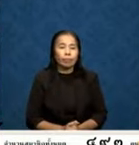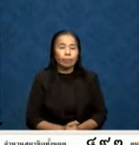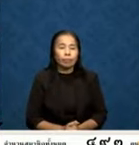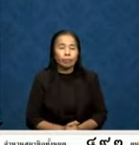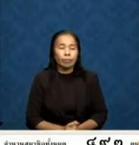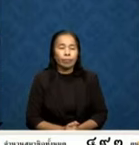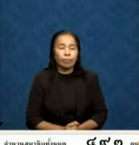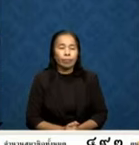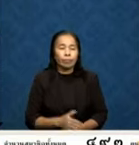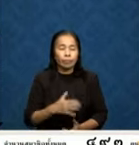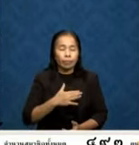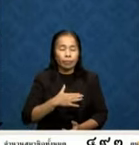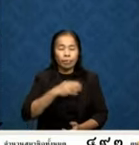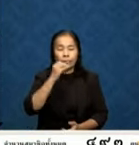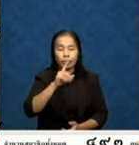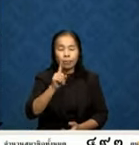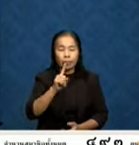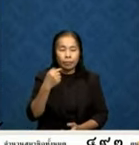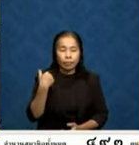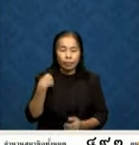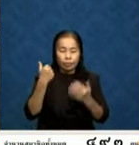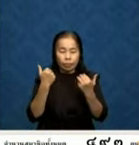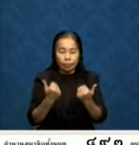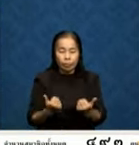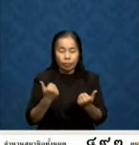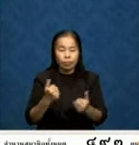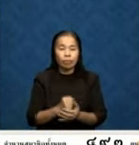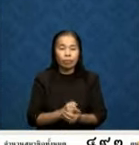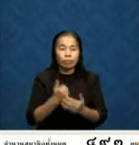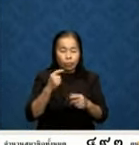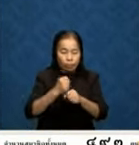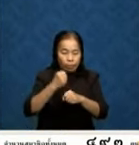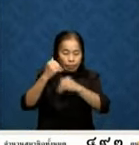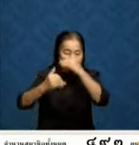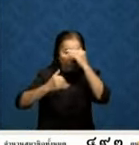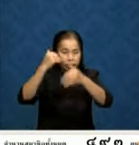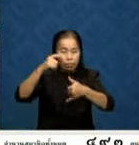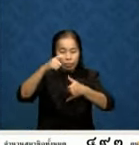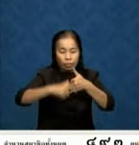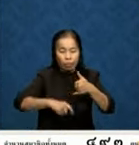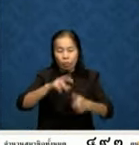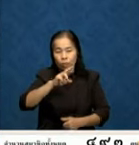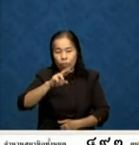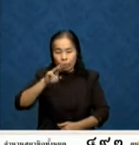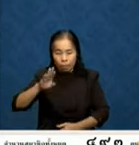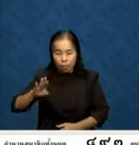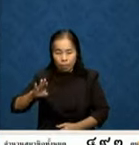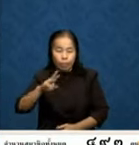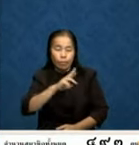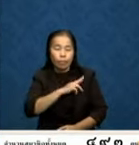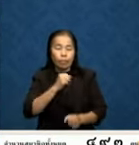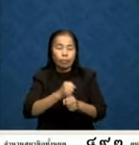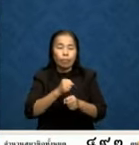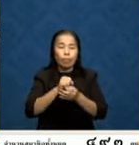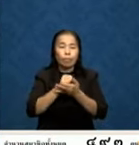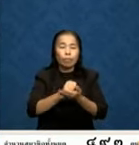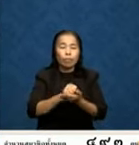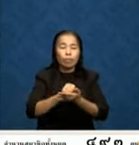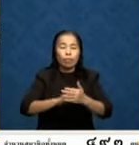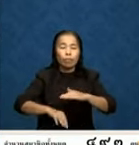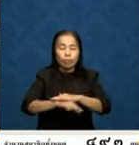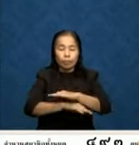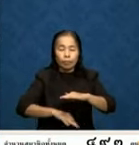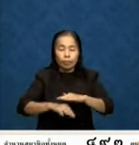ที่กฟผ.เนี่ยก็มุ่งเน้นอยู่เช่นกันในขณะนี้ก็คือการที่เขาจะต้องพัฒนาระบบนะครับโครงสร้างพื้นฐานนี่ครับที่เรียกว่